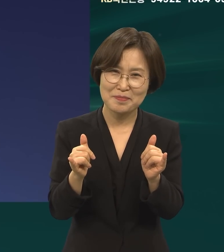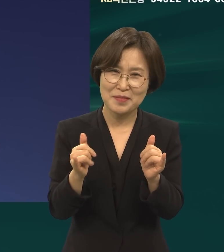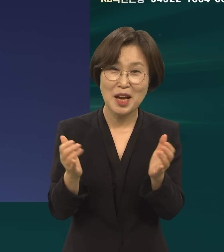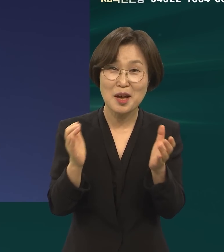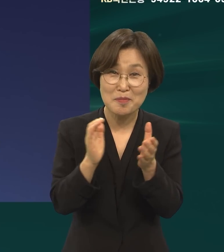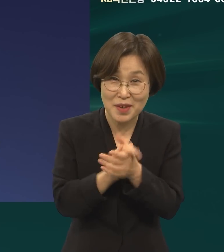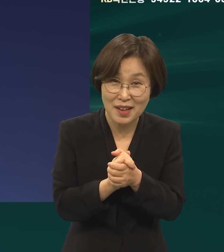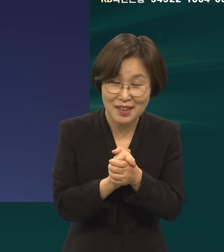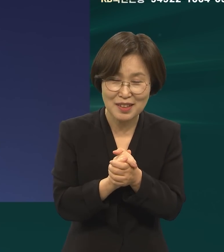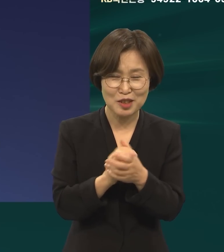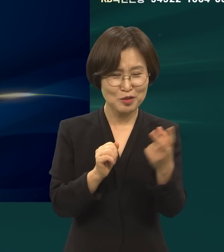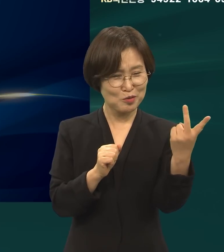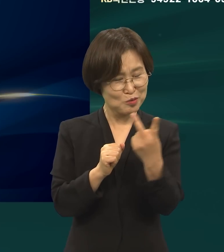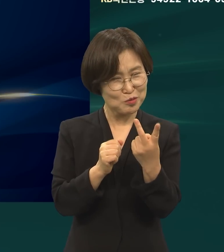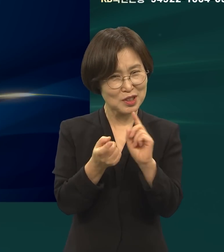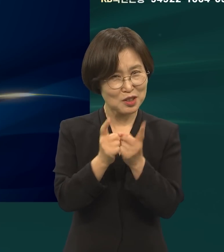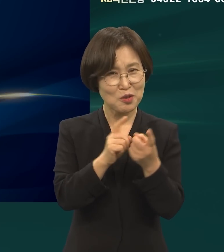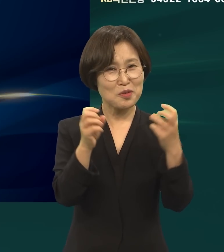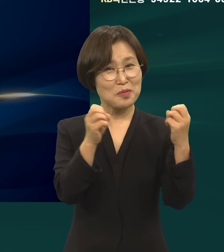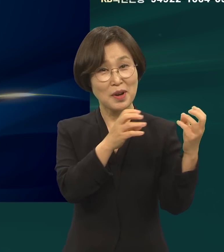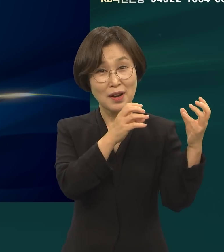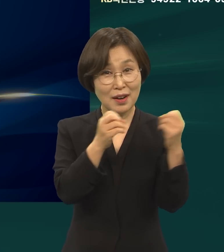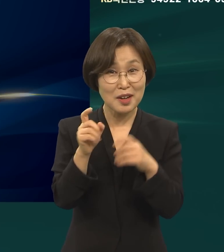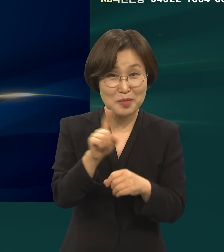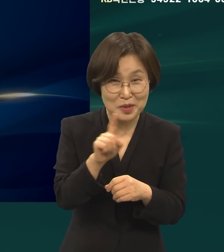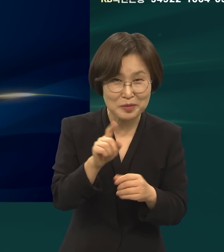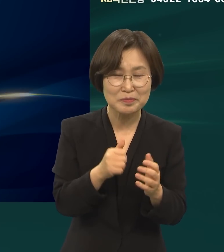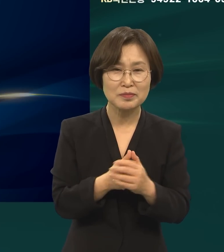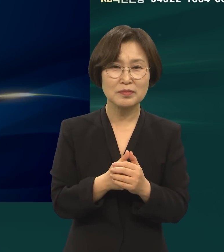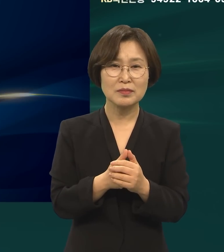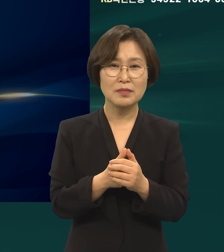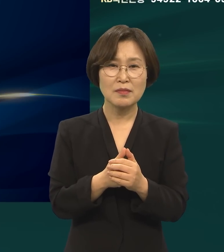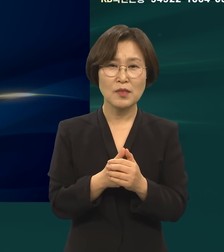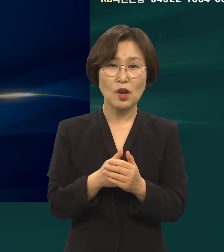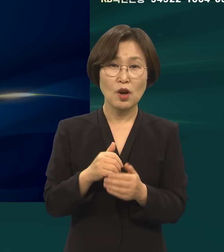이들이 서로 말합니다. 32절입니다. 다 같이 시작.